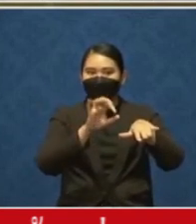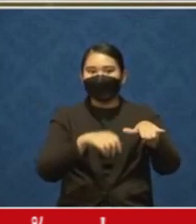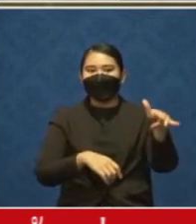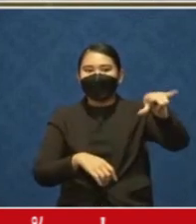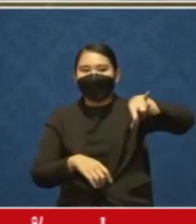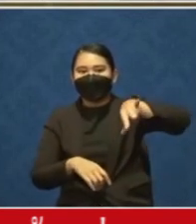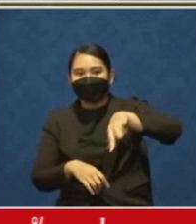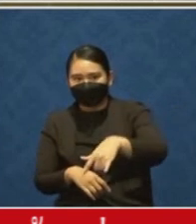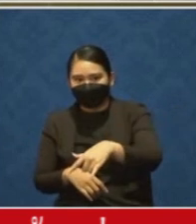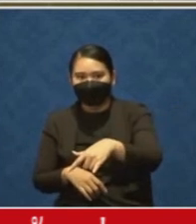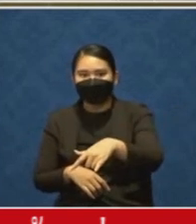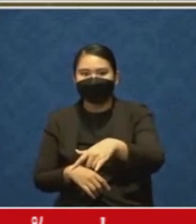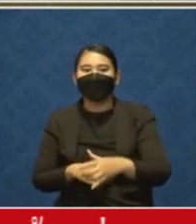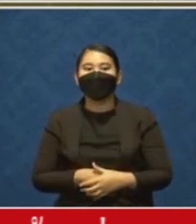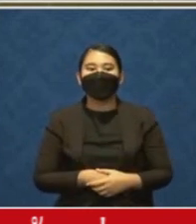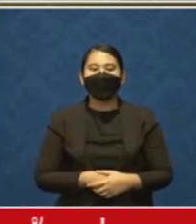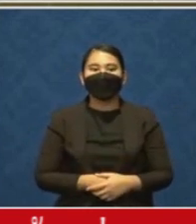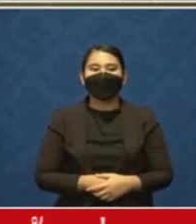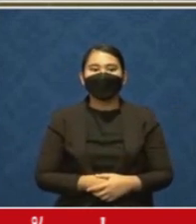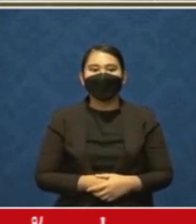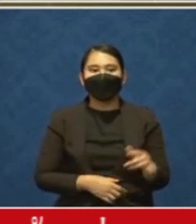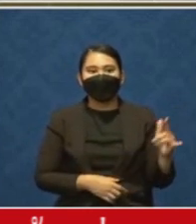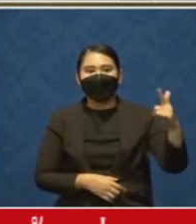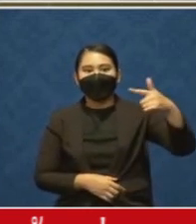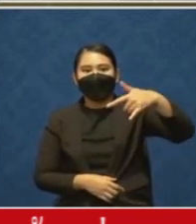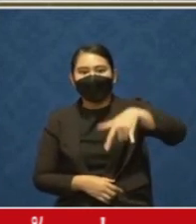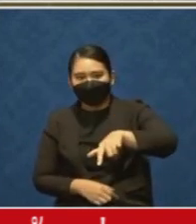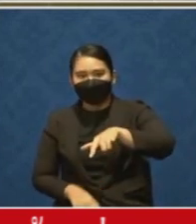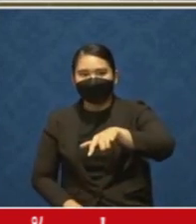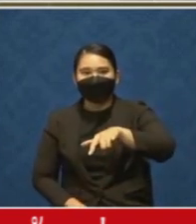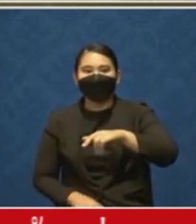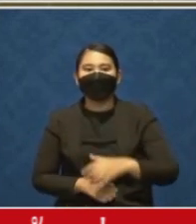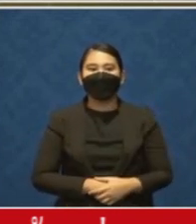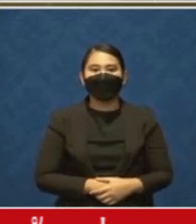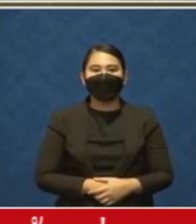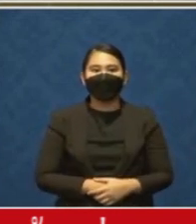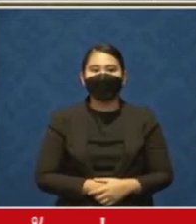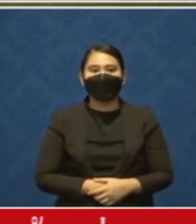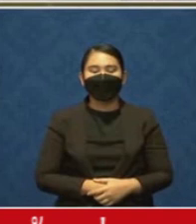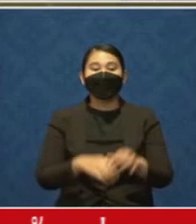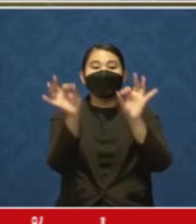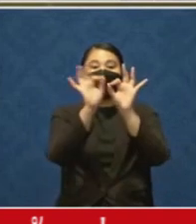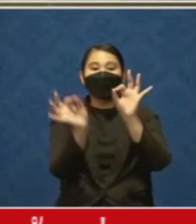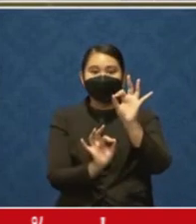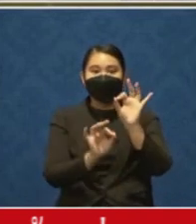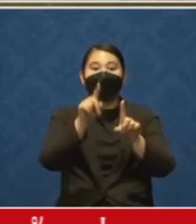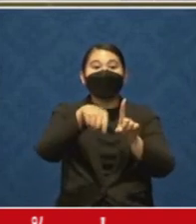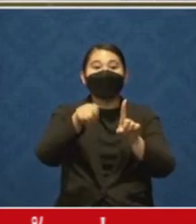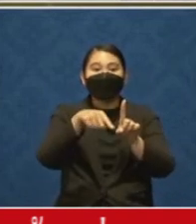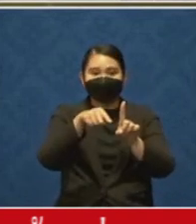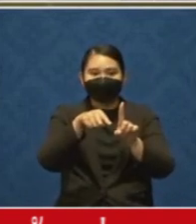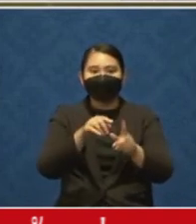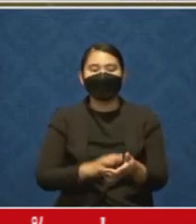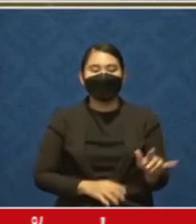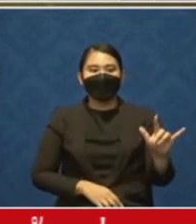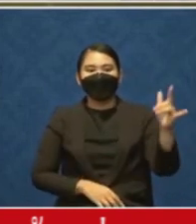นด์สวิตอาร์มี่โดนแคสดูเดดูทูดีไซน์ฟอลนะครับแคสนี่แปล